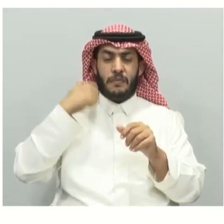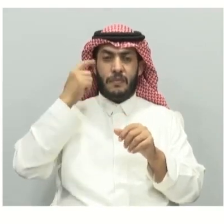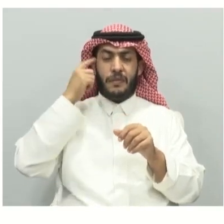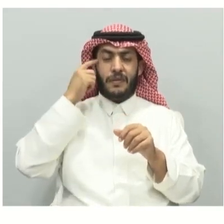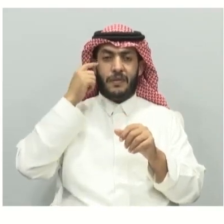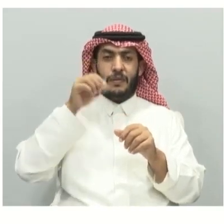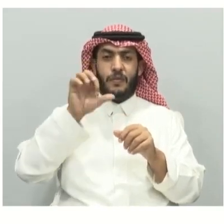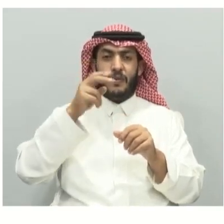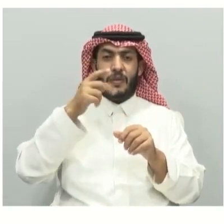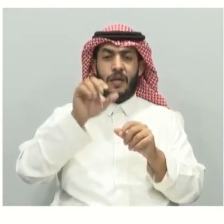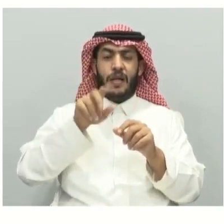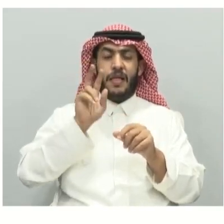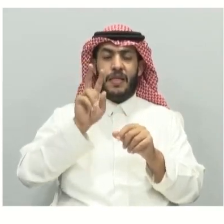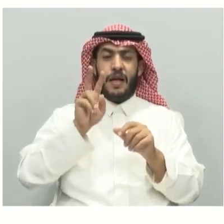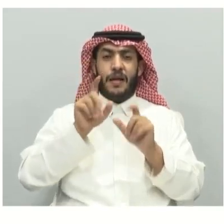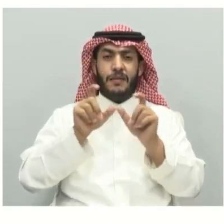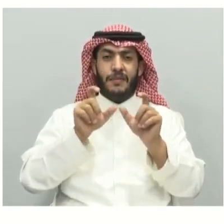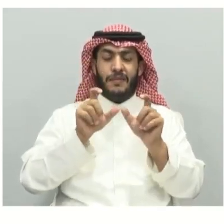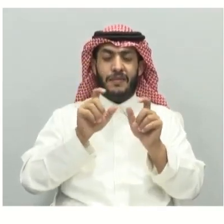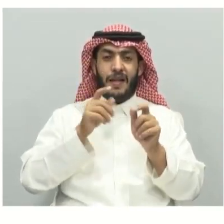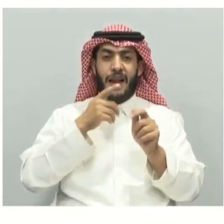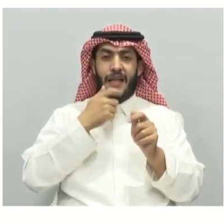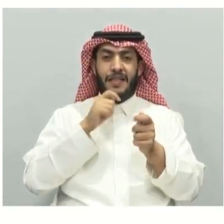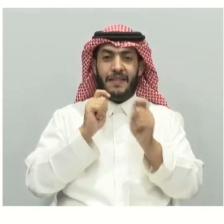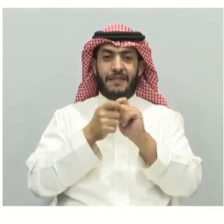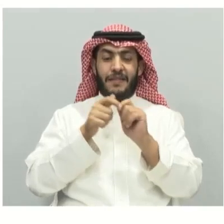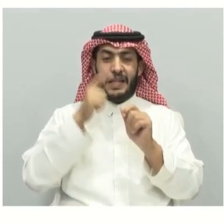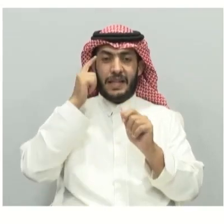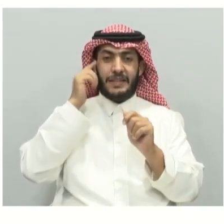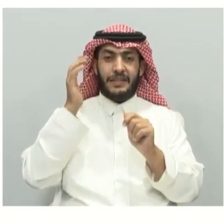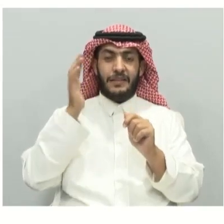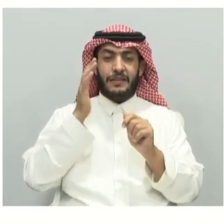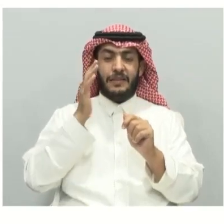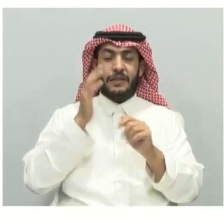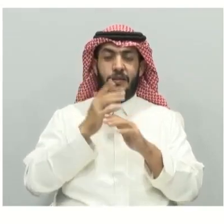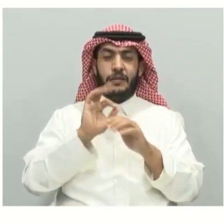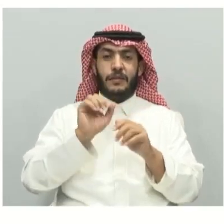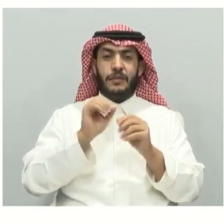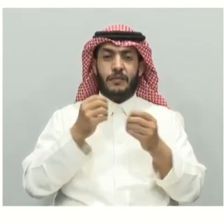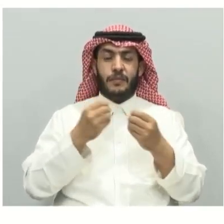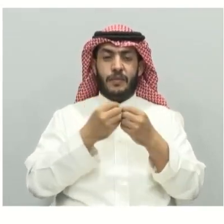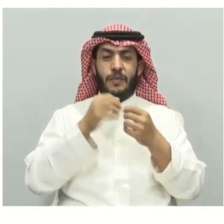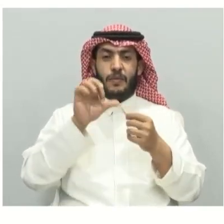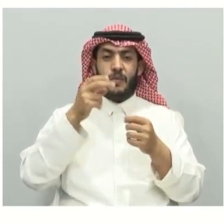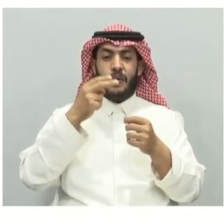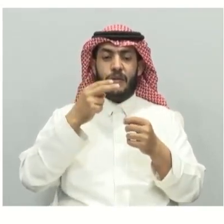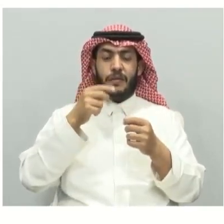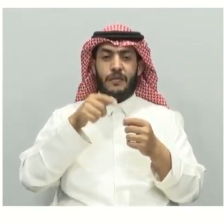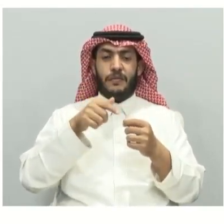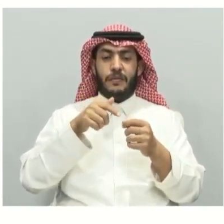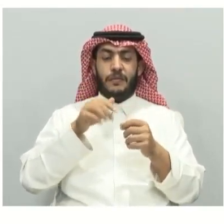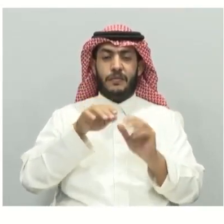وضاع كذاب واذا لم واذا ترددوا في ذلك لم ينسبوا اليه الوضع وانما